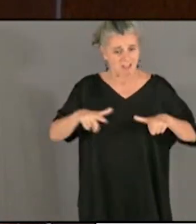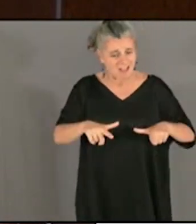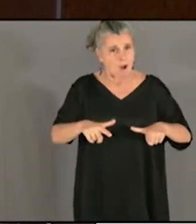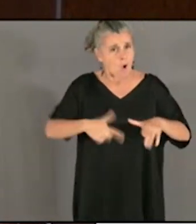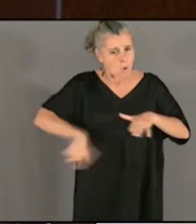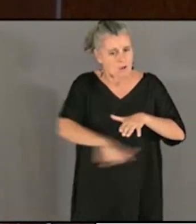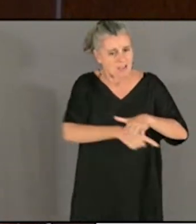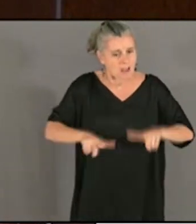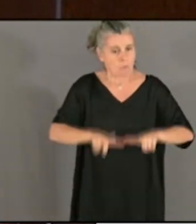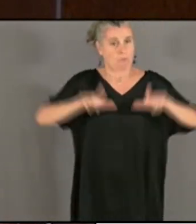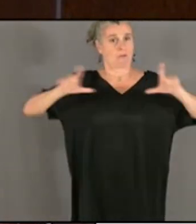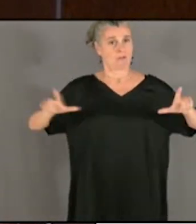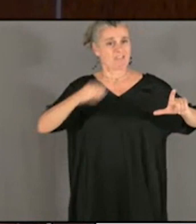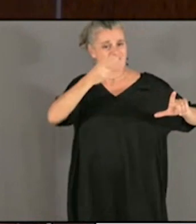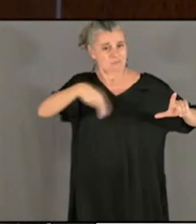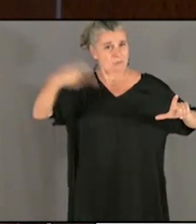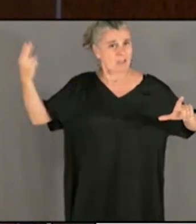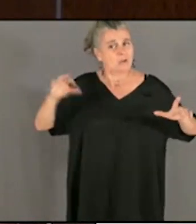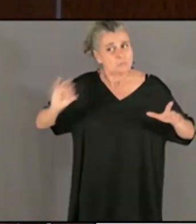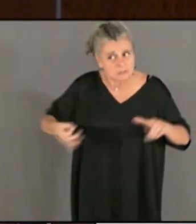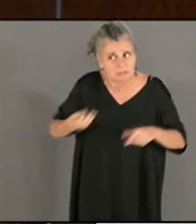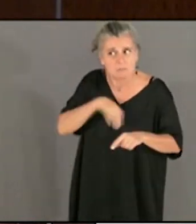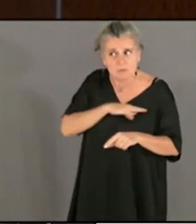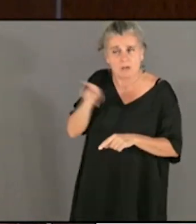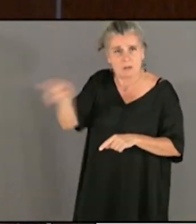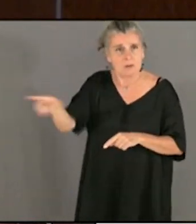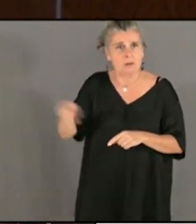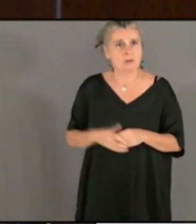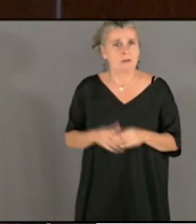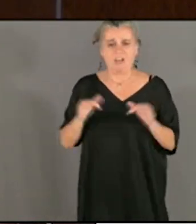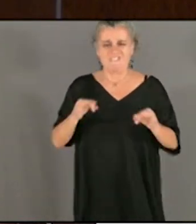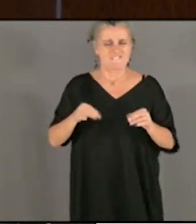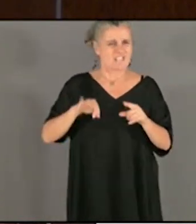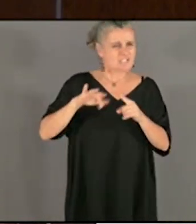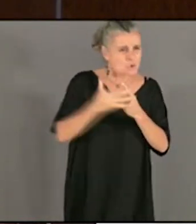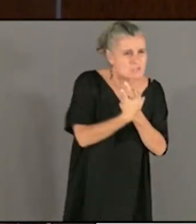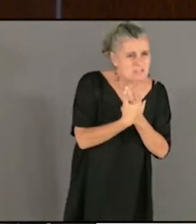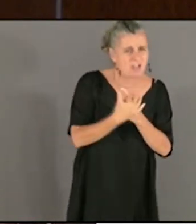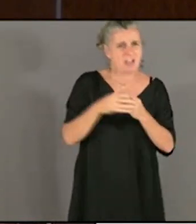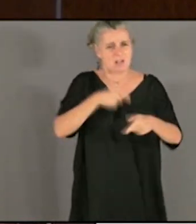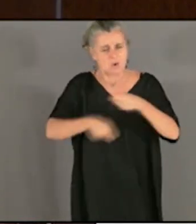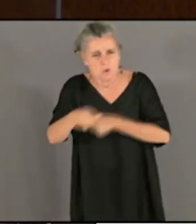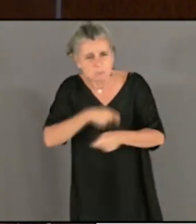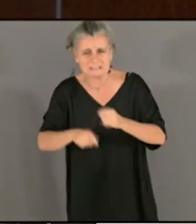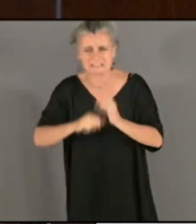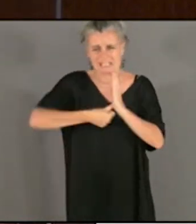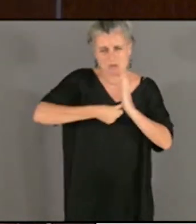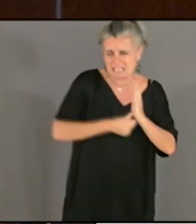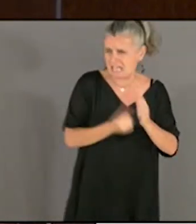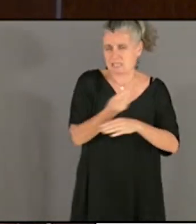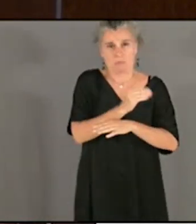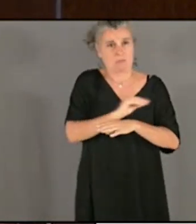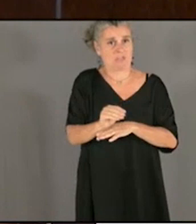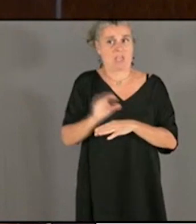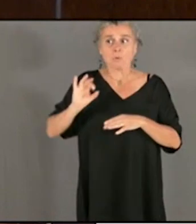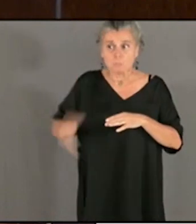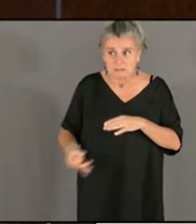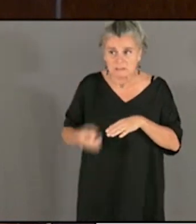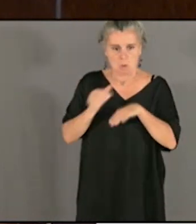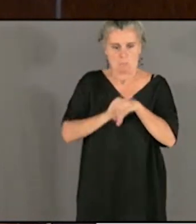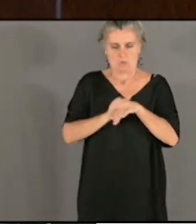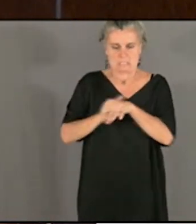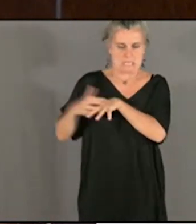de cette situation catastrophique, tant sur le plan économique, social, identitaire, sécuritaire, de la